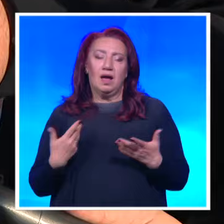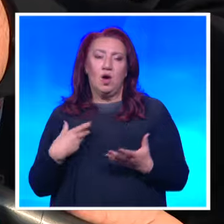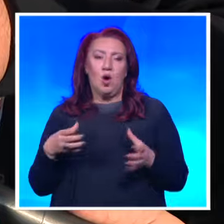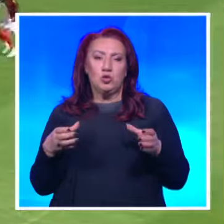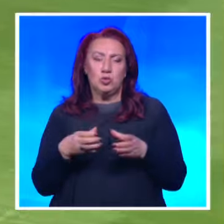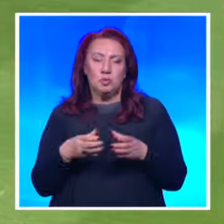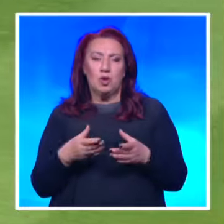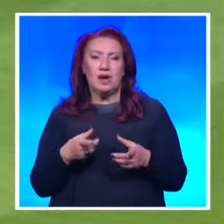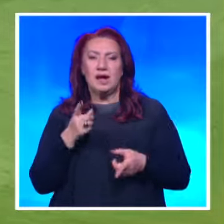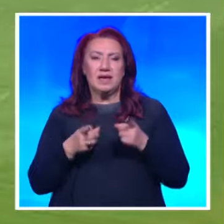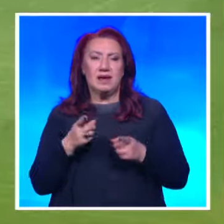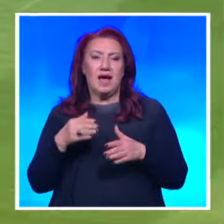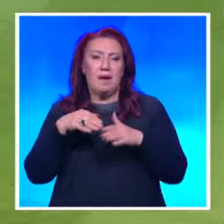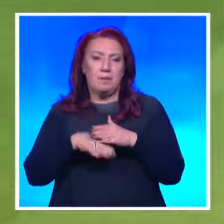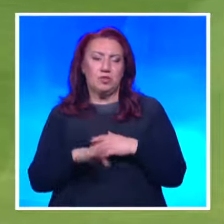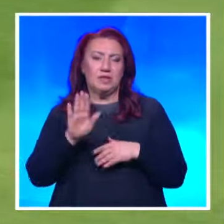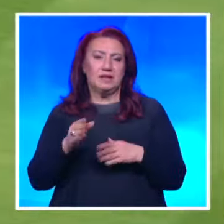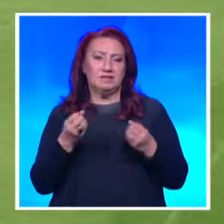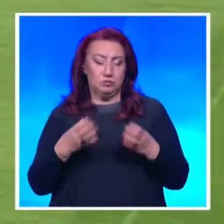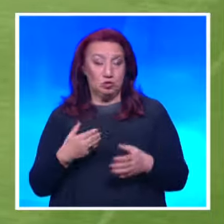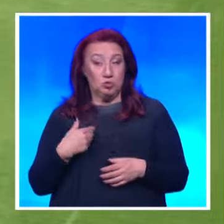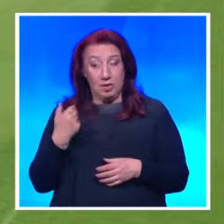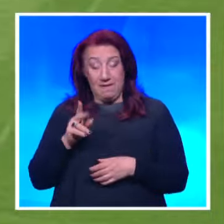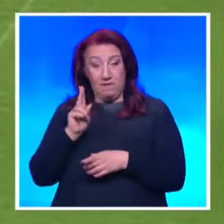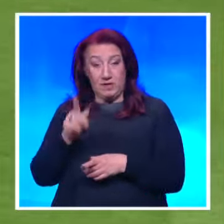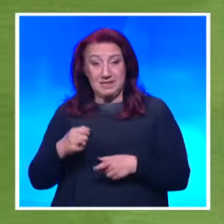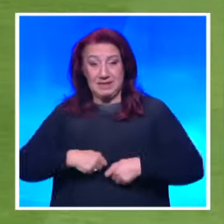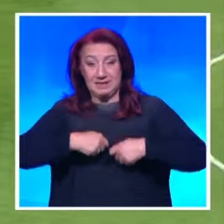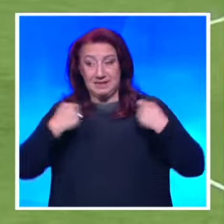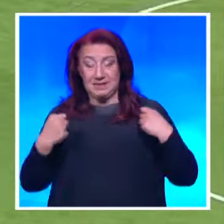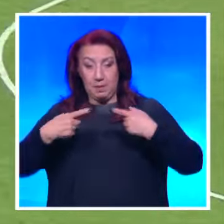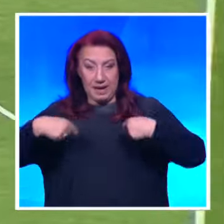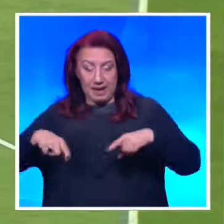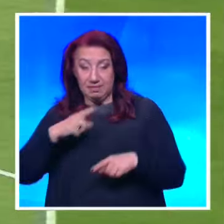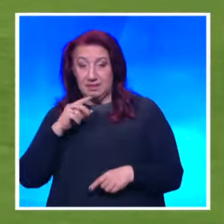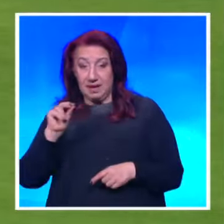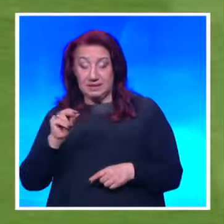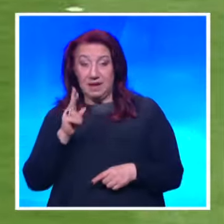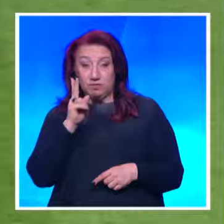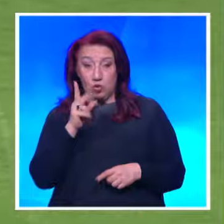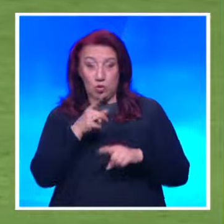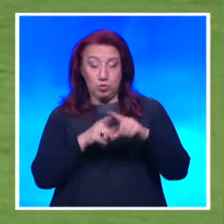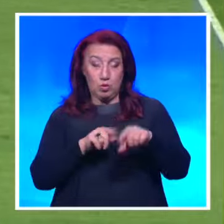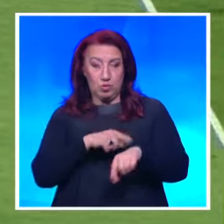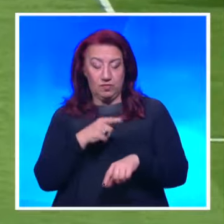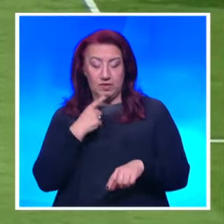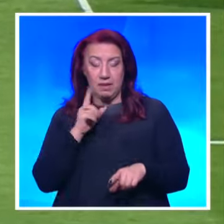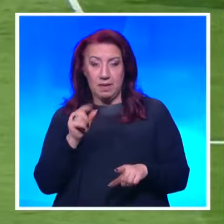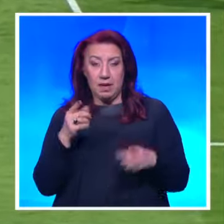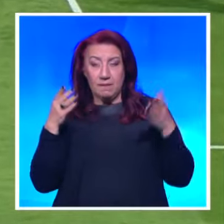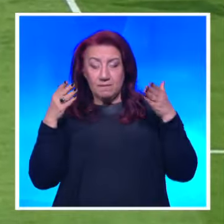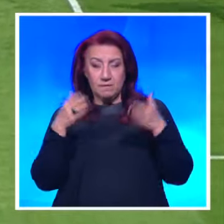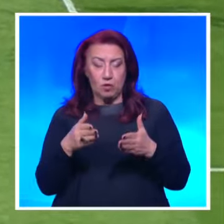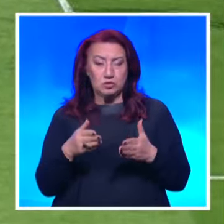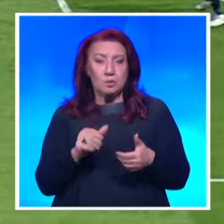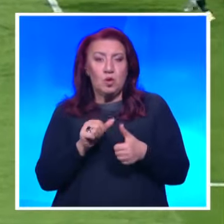предупредих футболистите. Като влезах с облеканата ги видях и им казах, че второто по време трябва да излезе максимално концентрирани. Много лесно допускахме отбора на